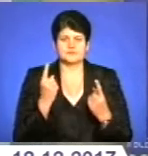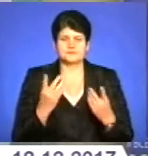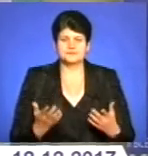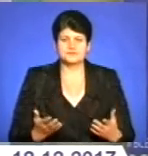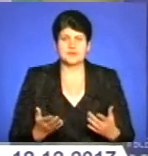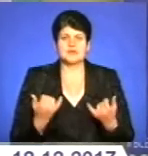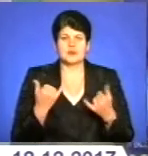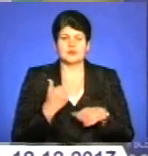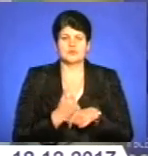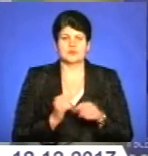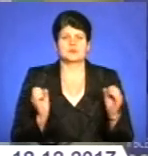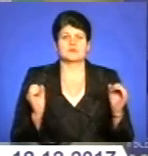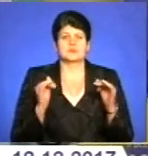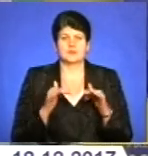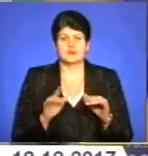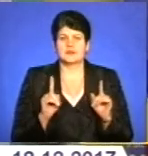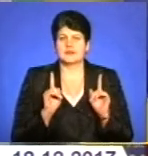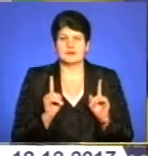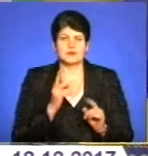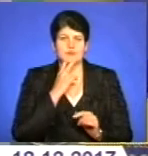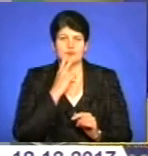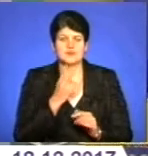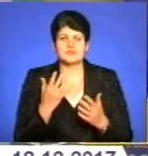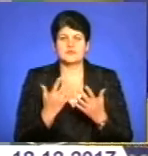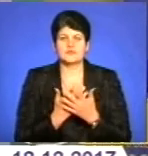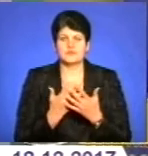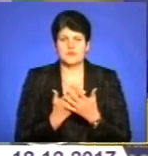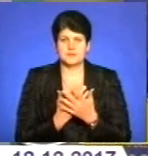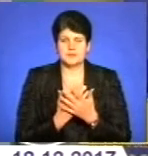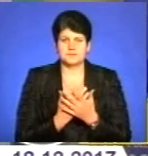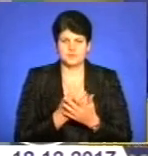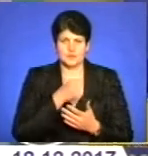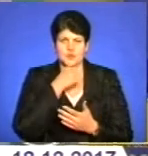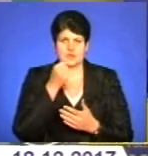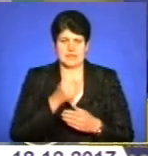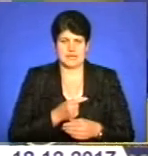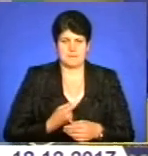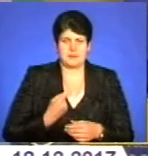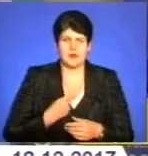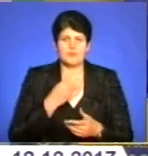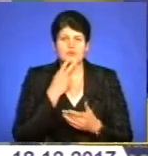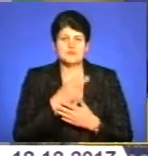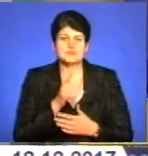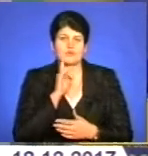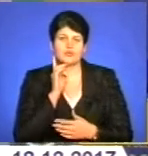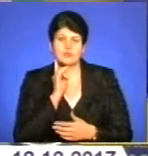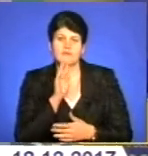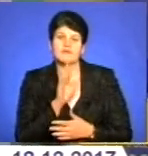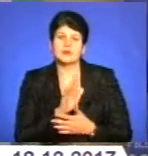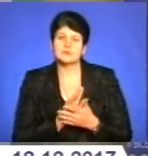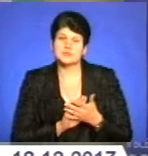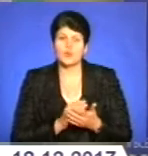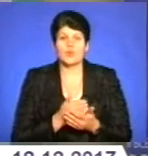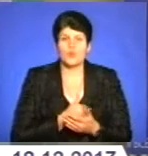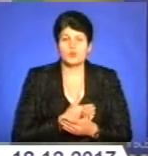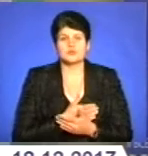чого ми зібралися, не тільки подивитися фільми вже зрілих майстрів, але подивитися молодих, тому що, вибачаюсь, хочемо,